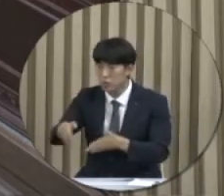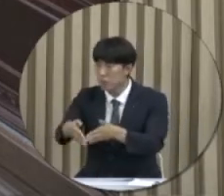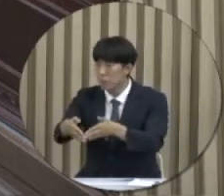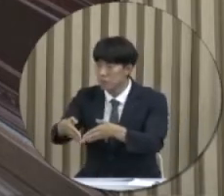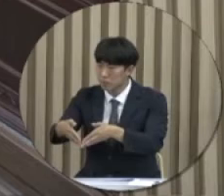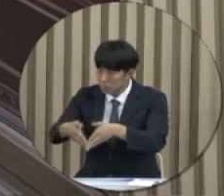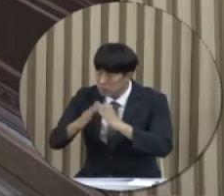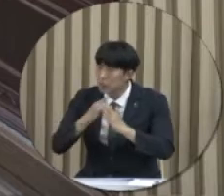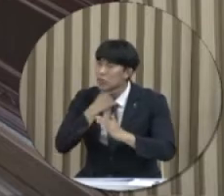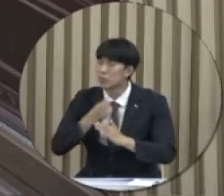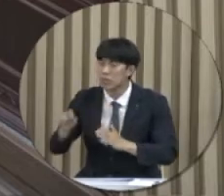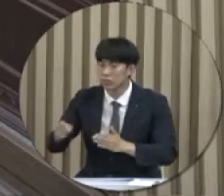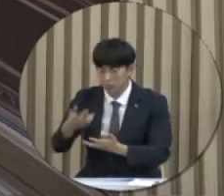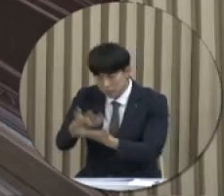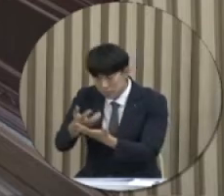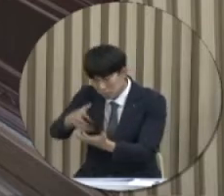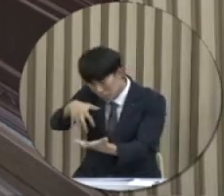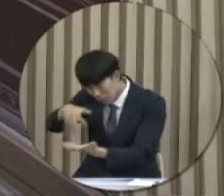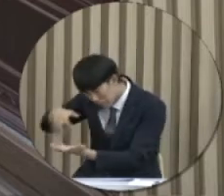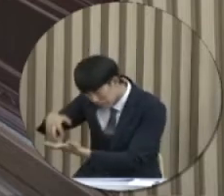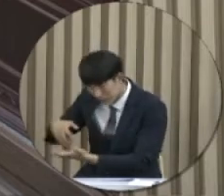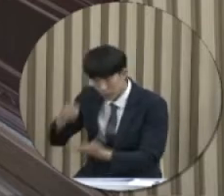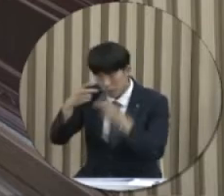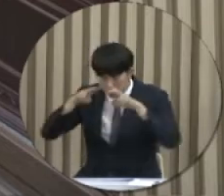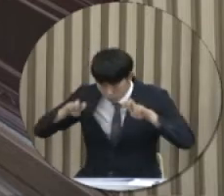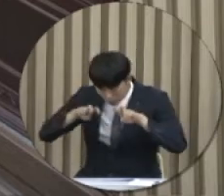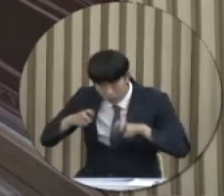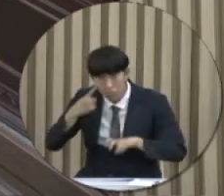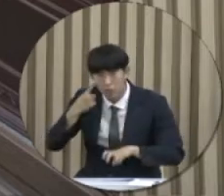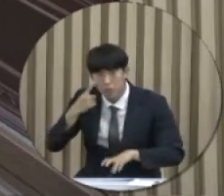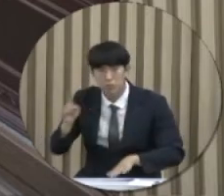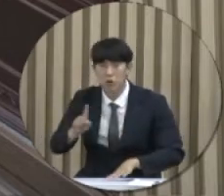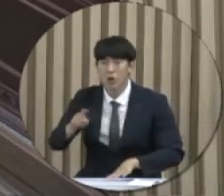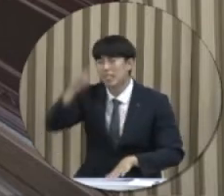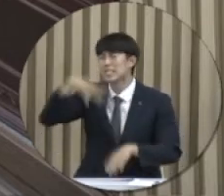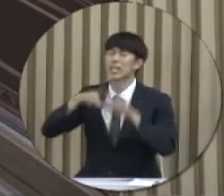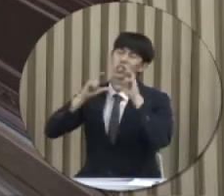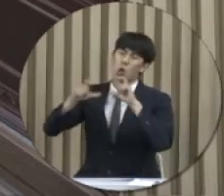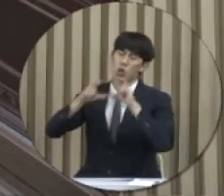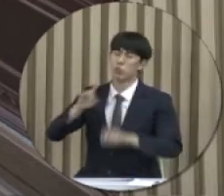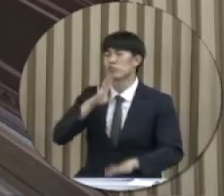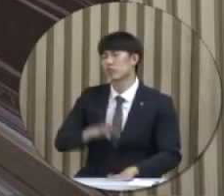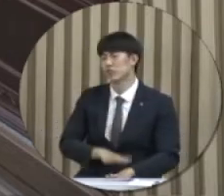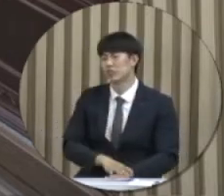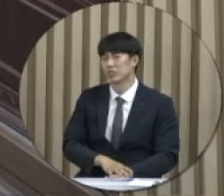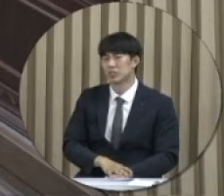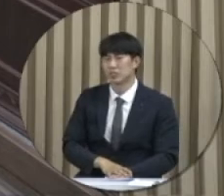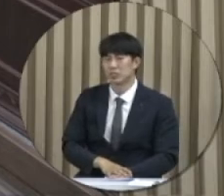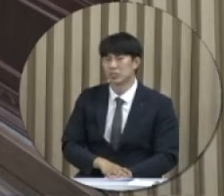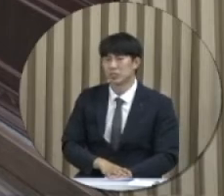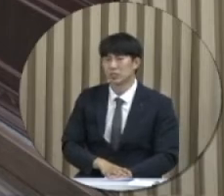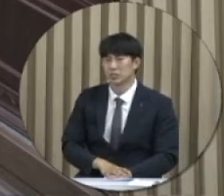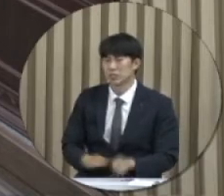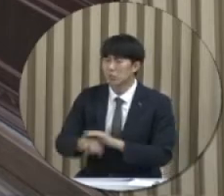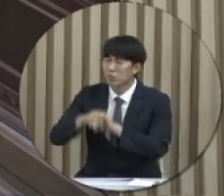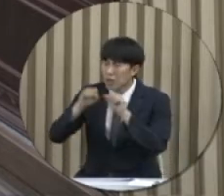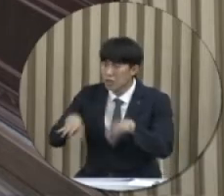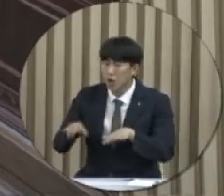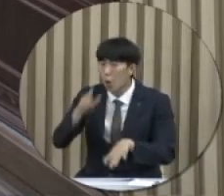수집했습니다. 그래서 쭉 분석을 했어요. 그냥 선언에 지나지 않아요. 뭐 우리 가까운 오산시도